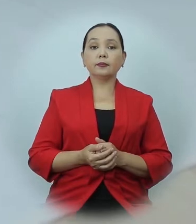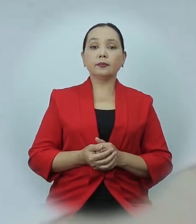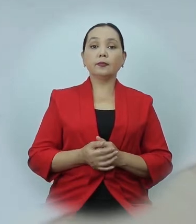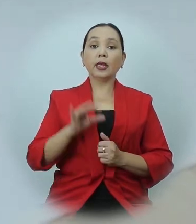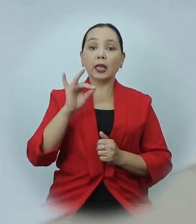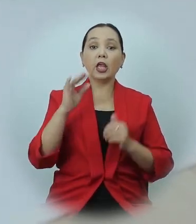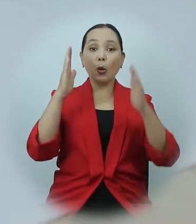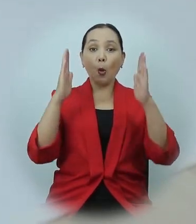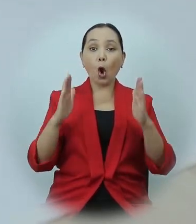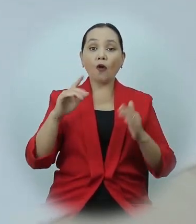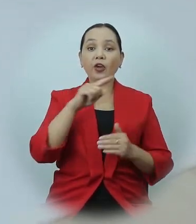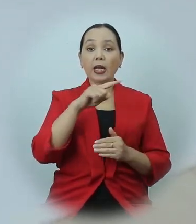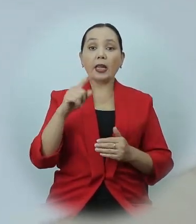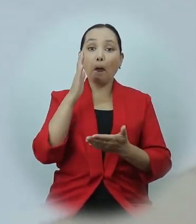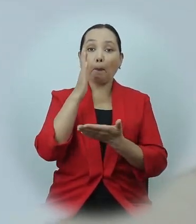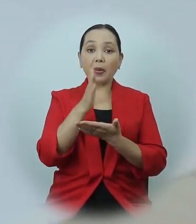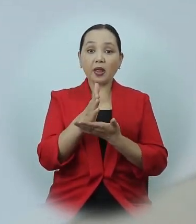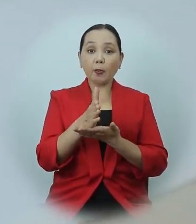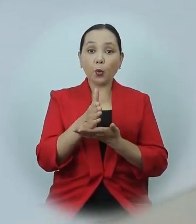И боковую линию прямую.